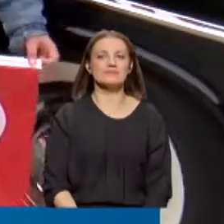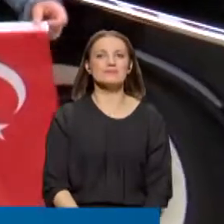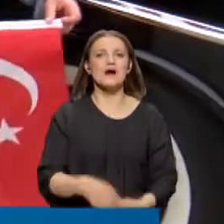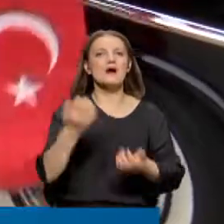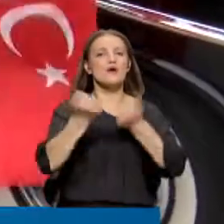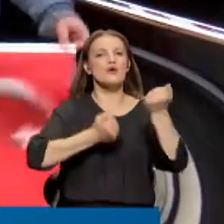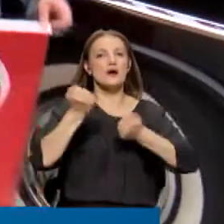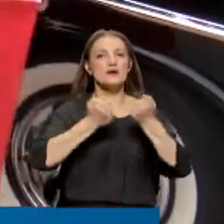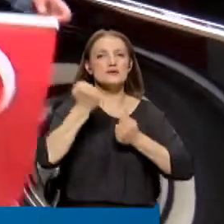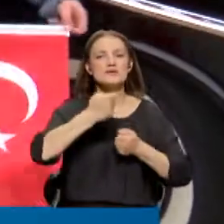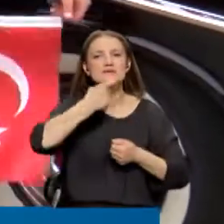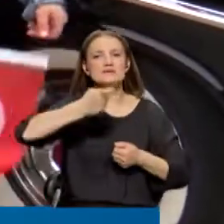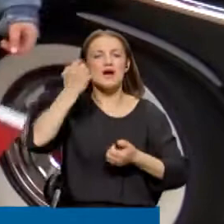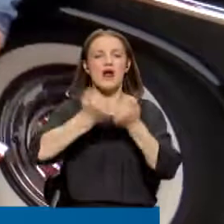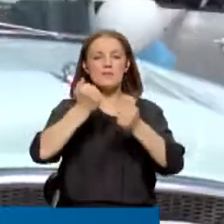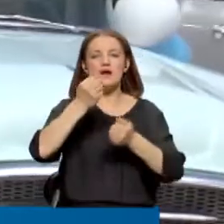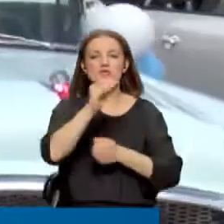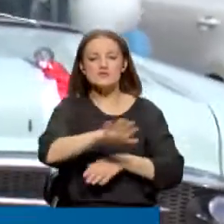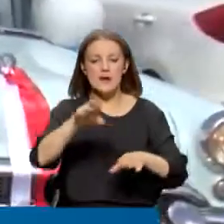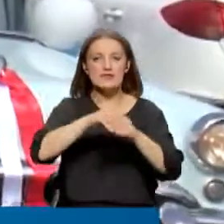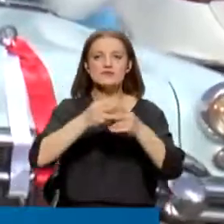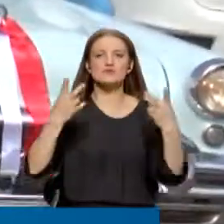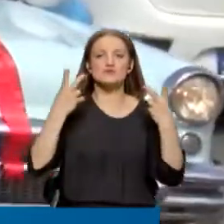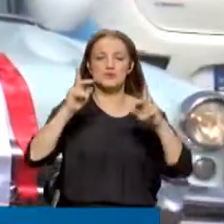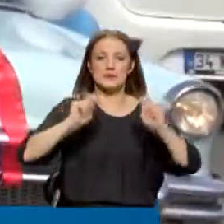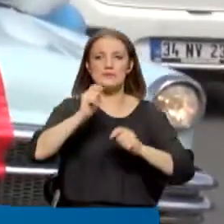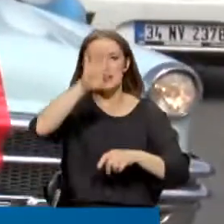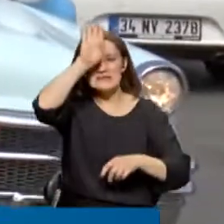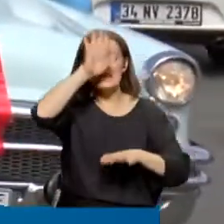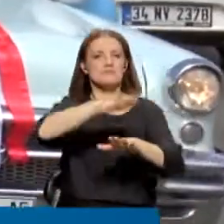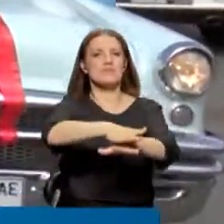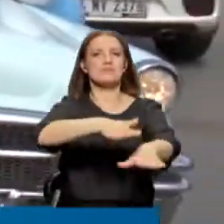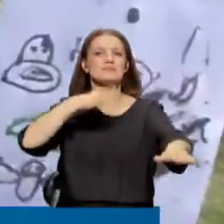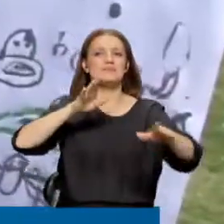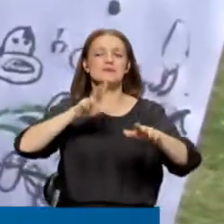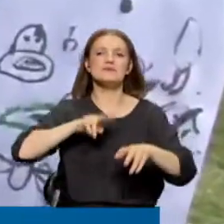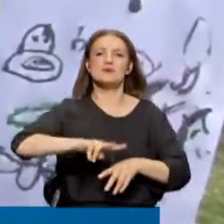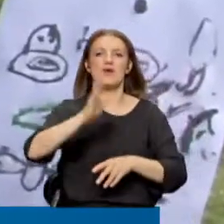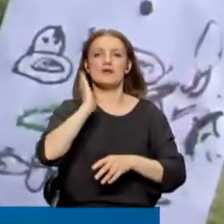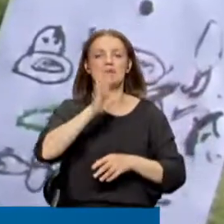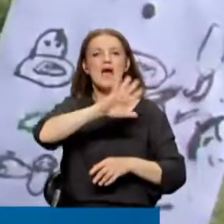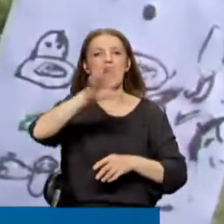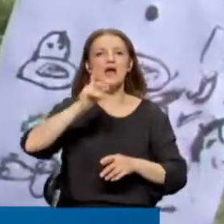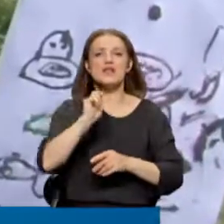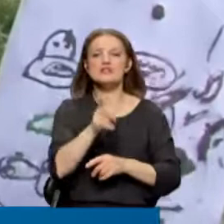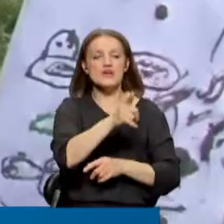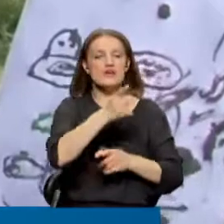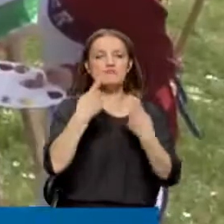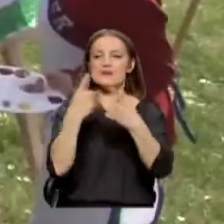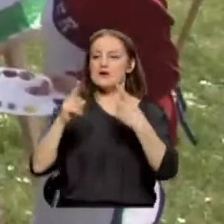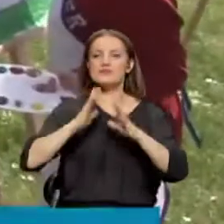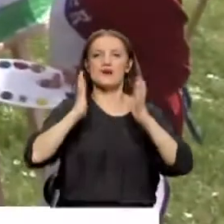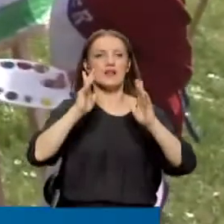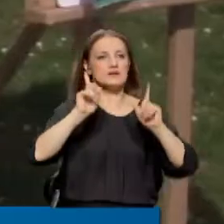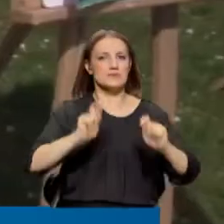Klasik otomobiller çocuklar için süslendi. 23 Nisan konvoyu İstanbul sokaklarında ilerledi. Her ilçede farklı bir etkinlik vardı çocuklar